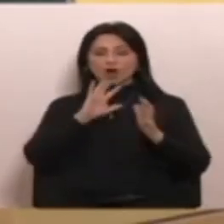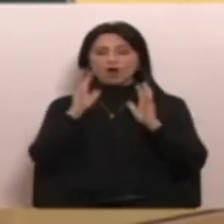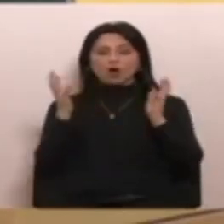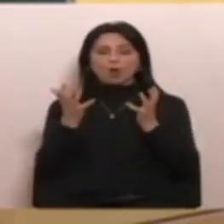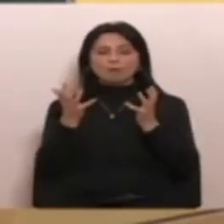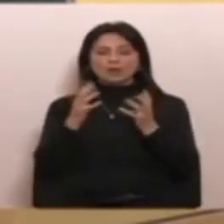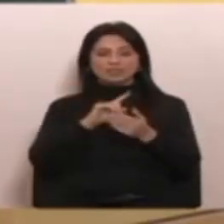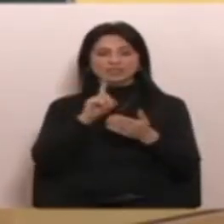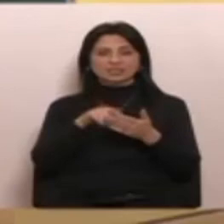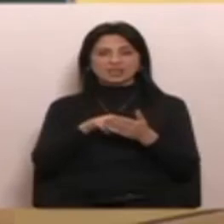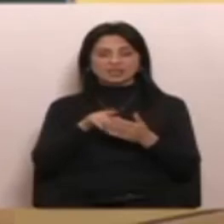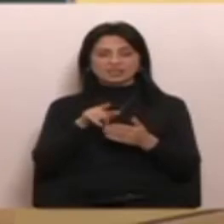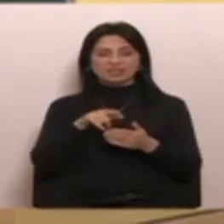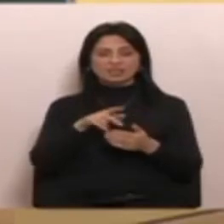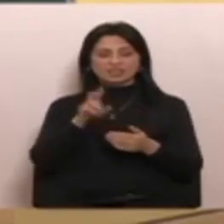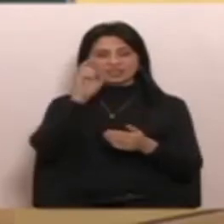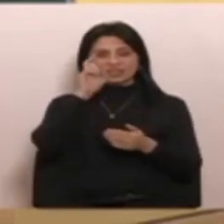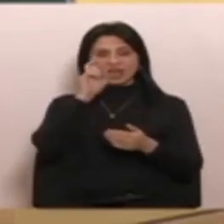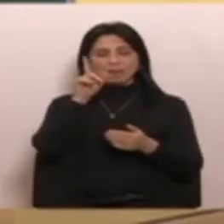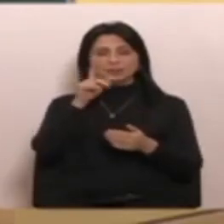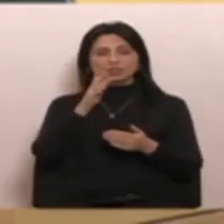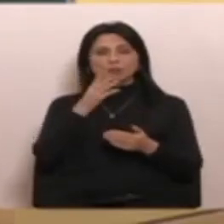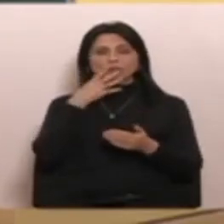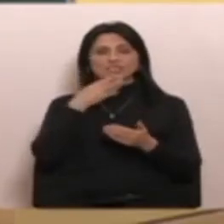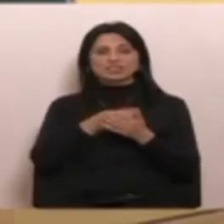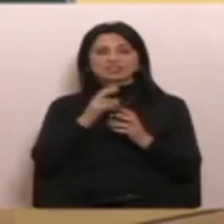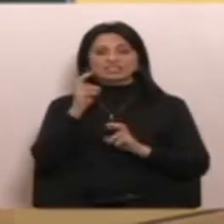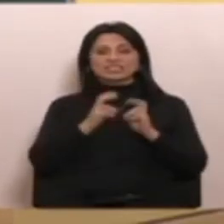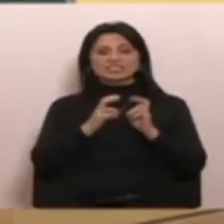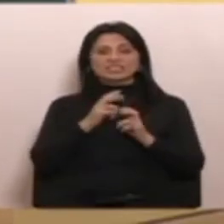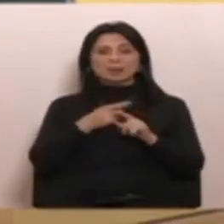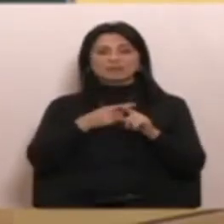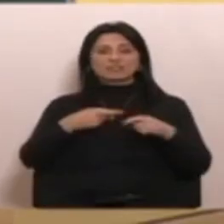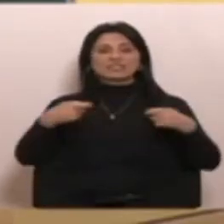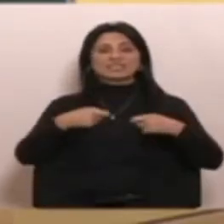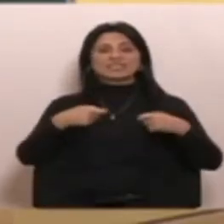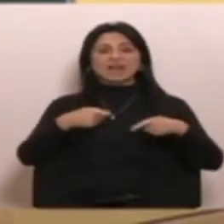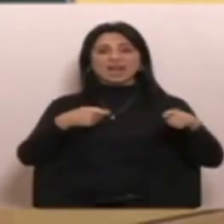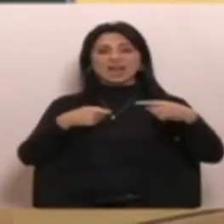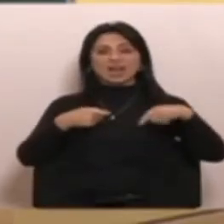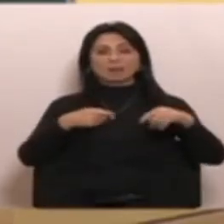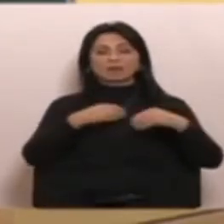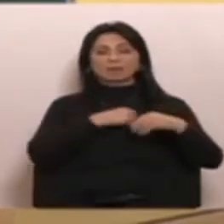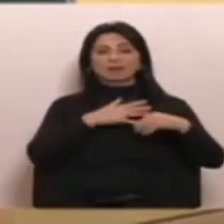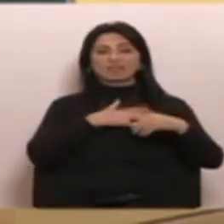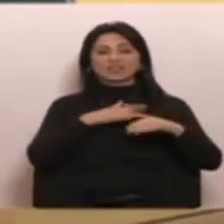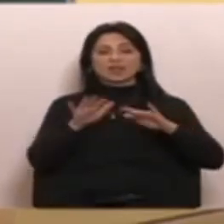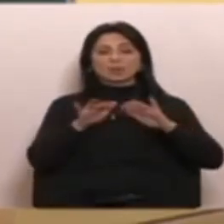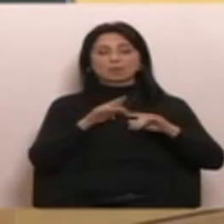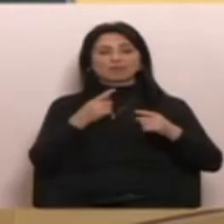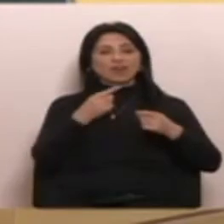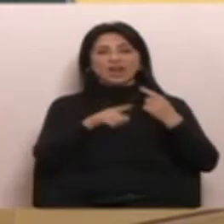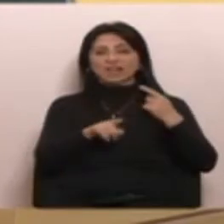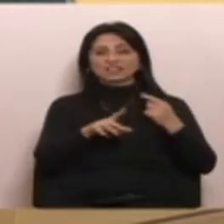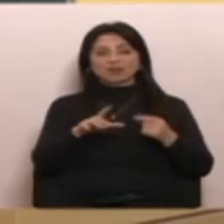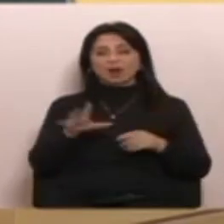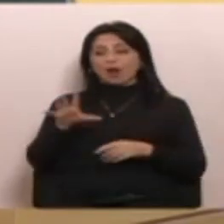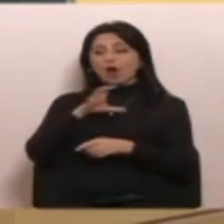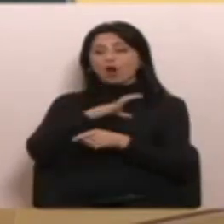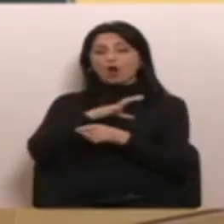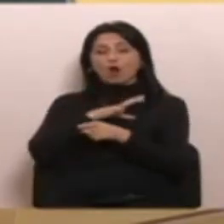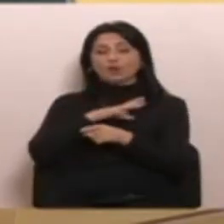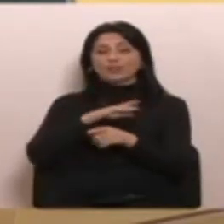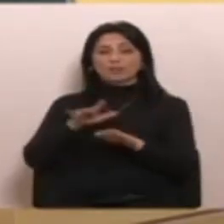საკითხი. სახელმწიფო საკუთრებაში არსებული საწარმოების წილების პრივატიზების პროცესს განსხვავებით უძრავი ქონების